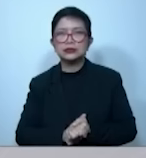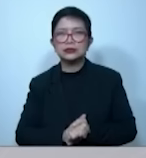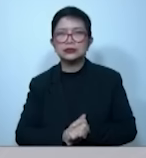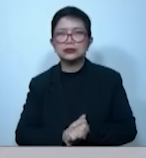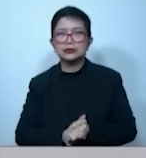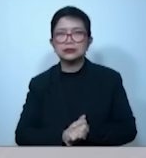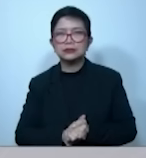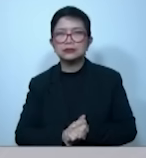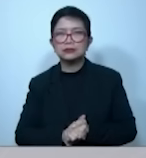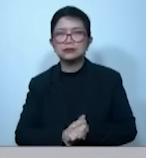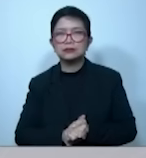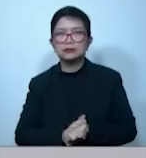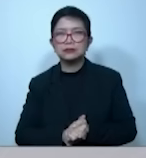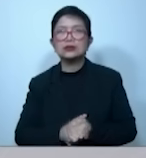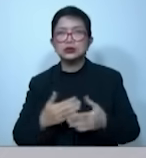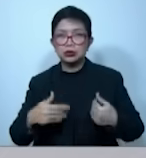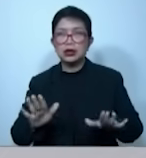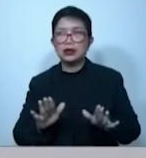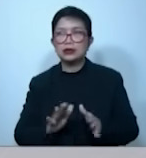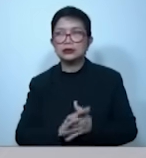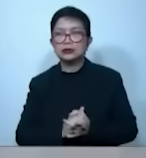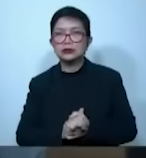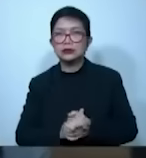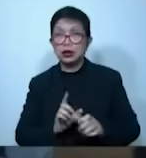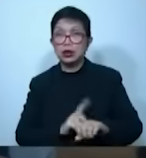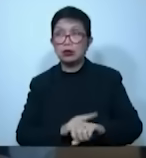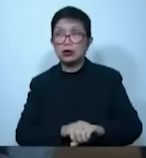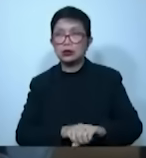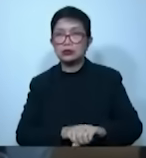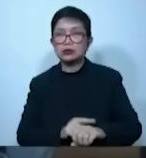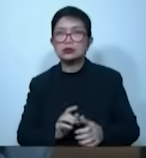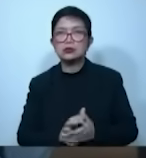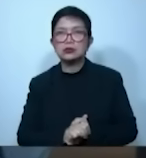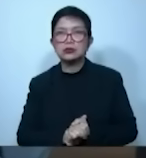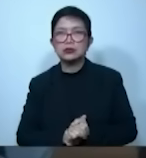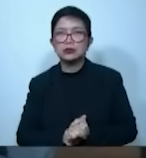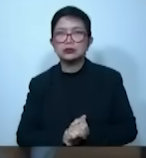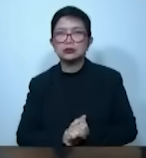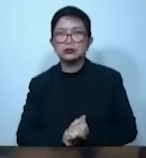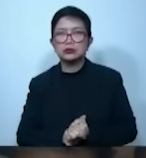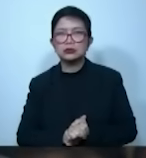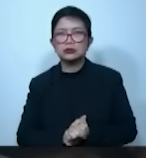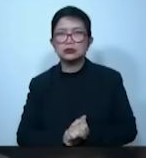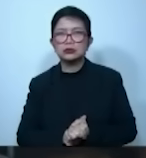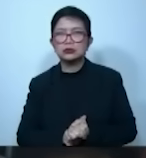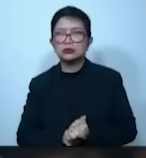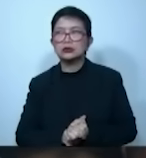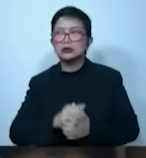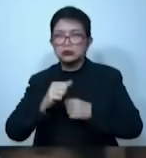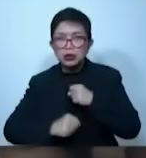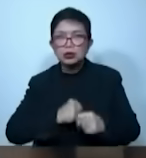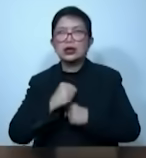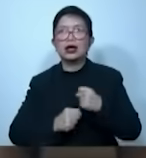ya baik sudah Pak masih ada waktya Pak sudah cukup pak prabo Namanya